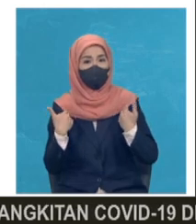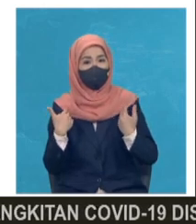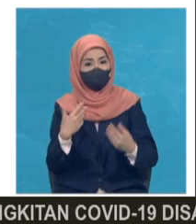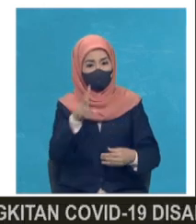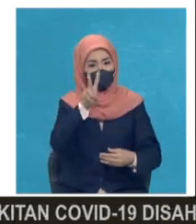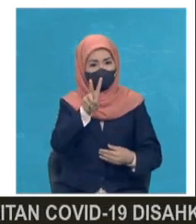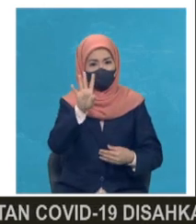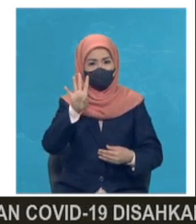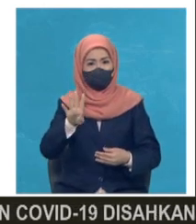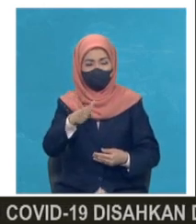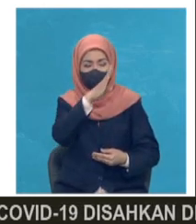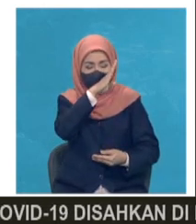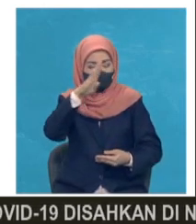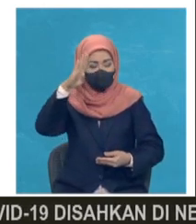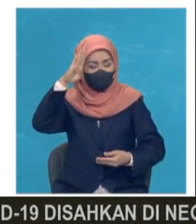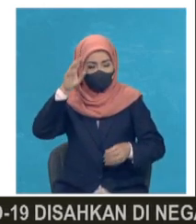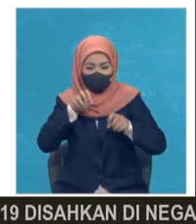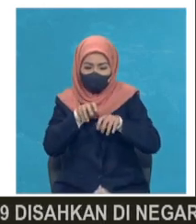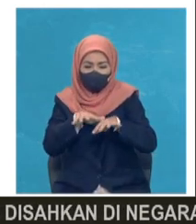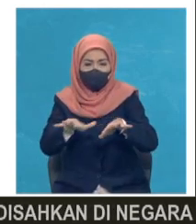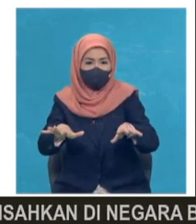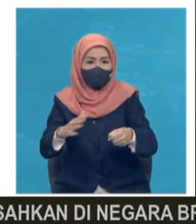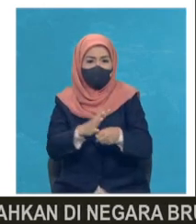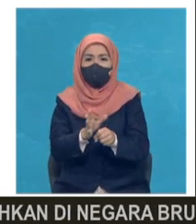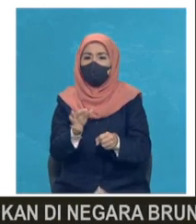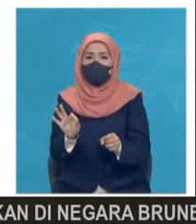case yang masih belum diketahui Sumbar jahitannya